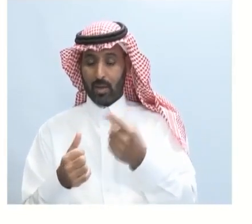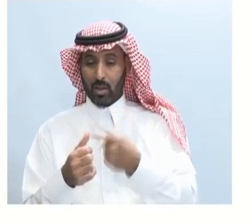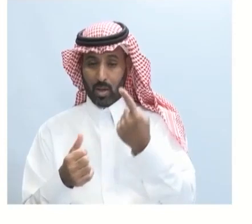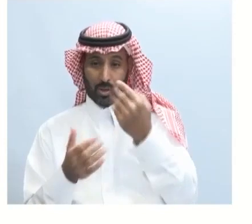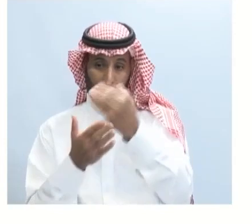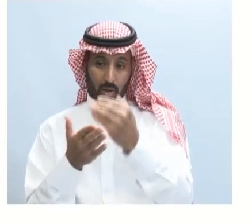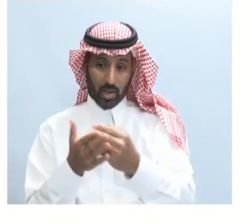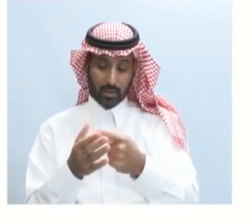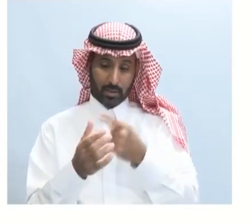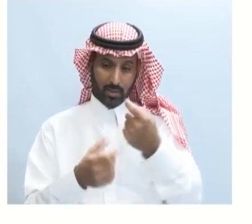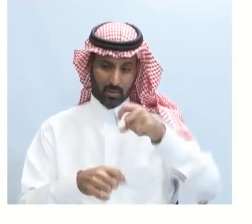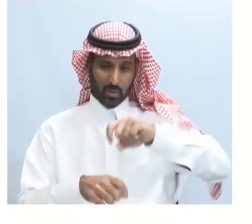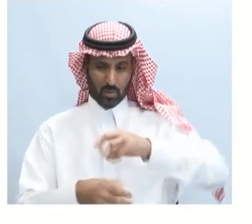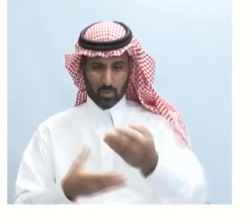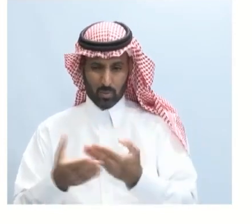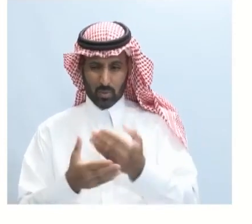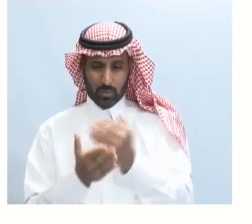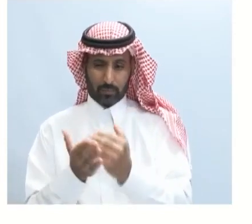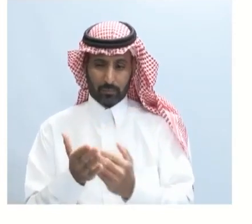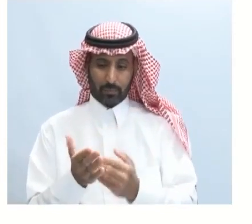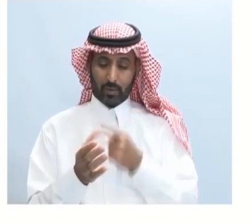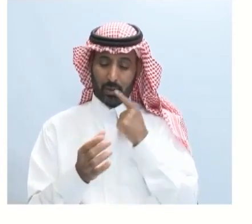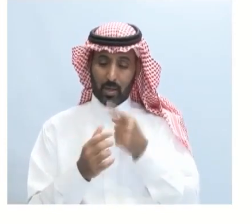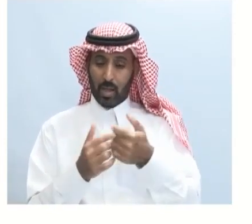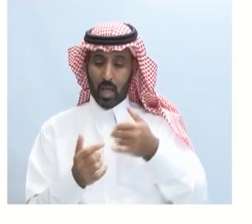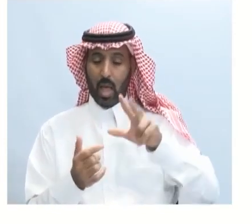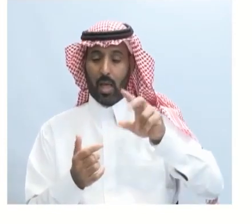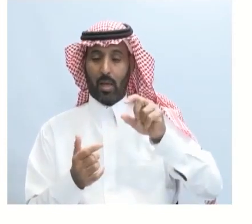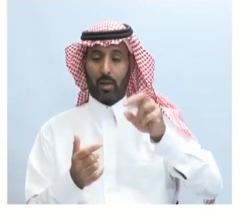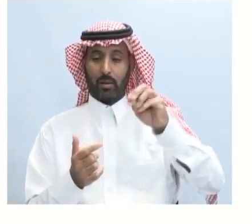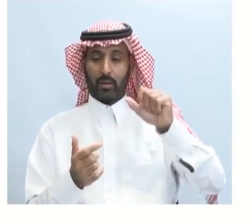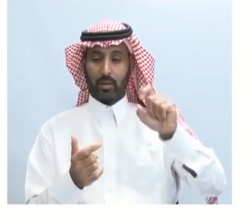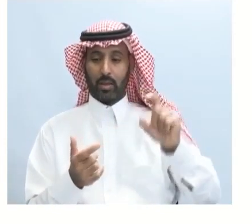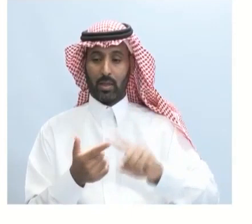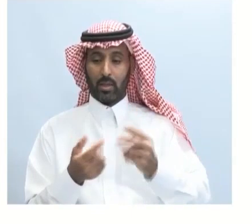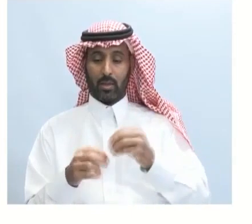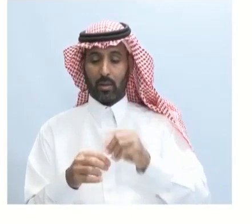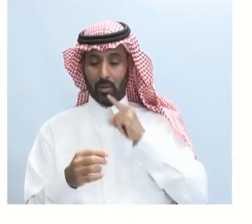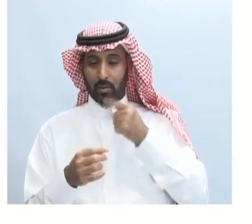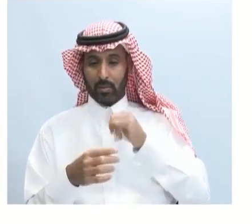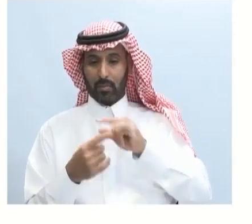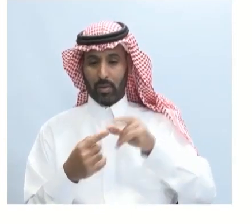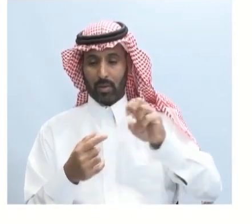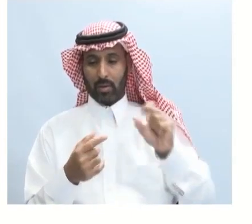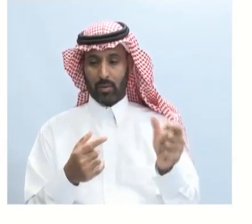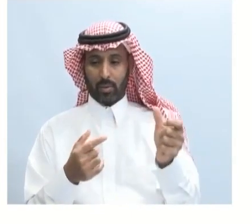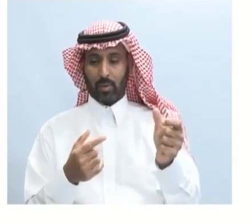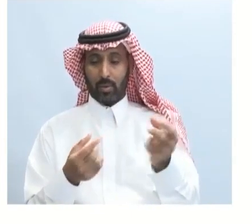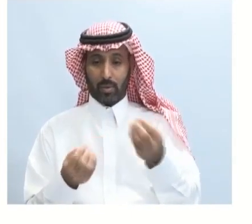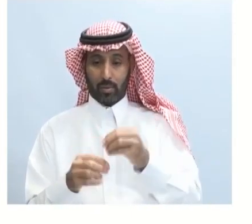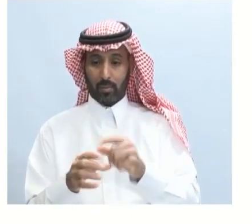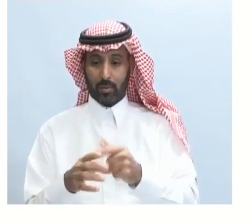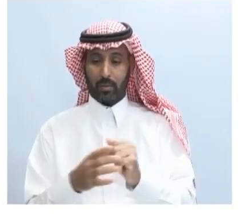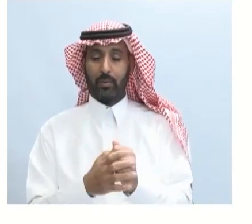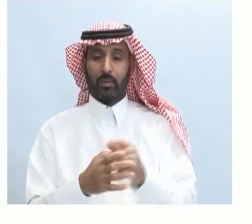الخطوه الاولى لتحضير مجموعه خطوات من ضمنها مثلا تحضير الالدهيد بعد كذلك تحضير الميثانويك ثم انتاج